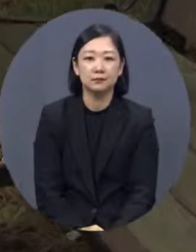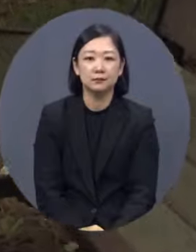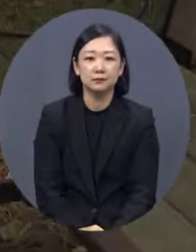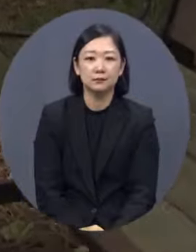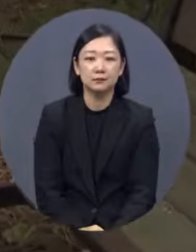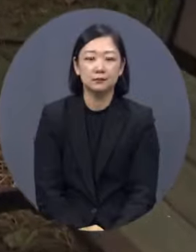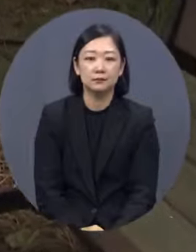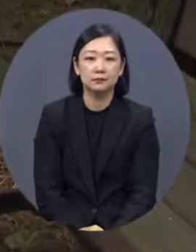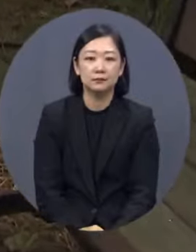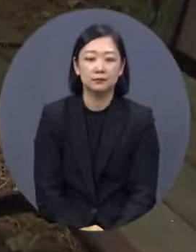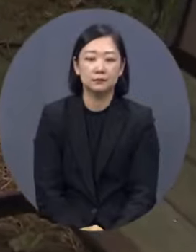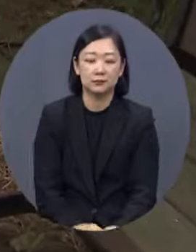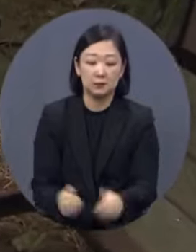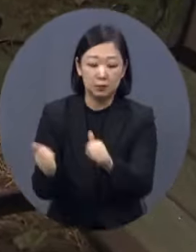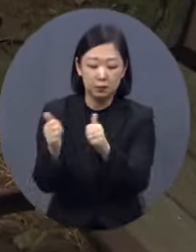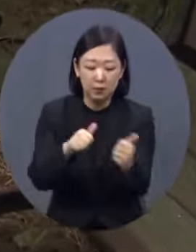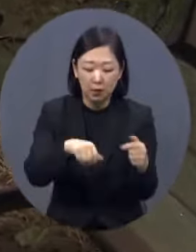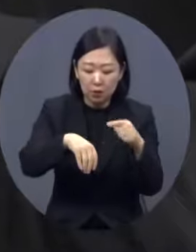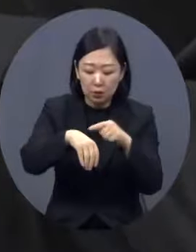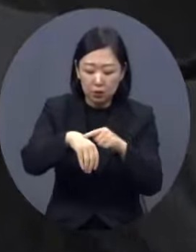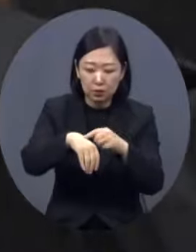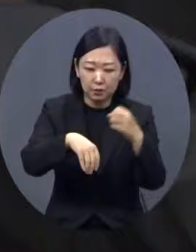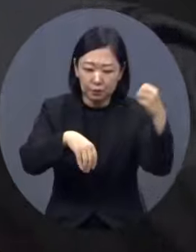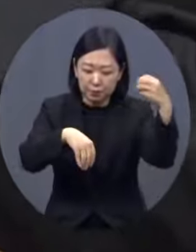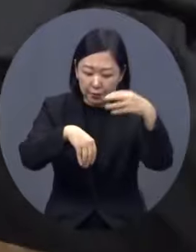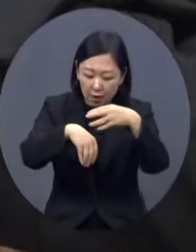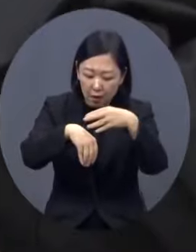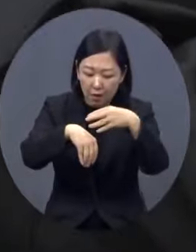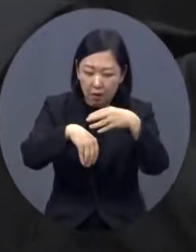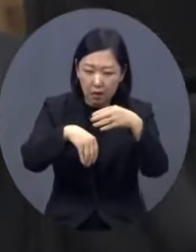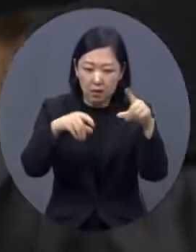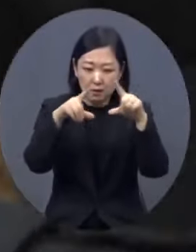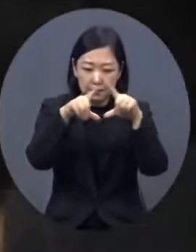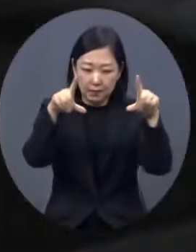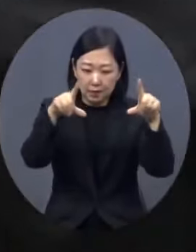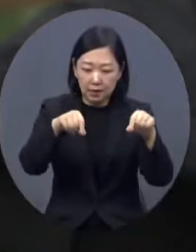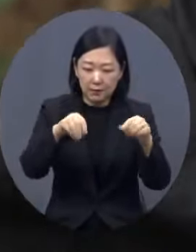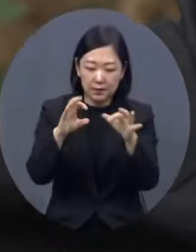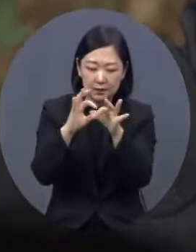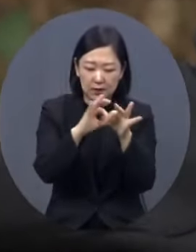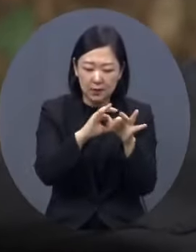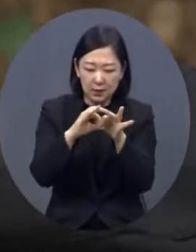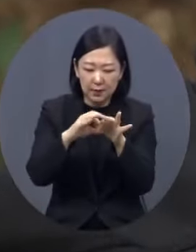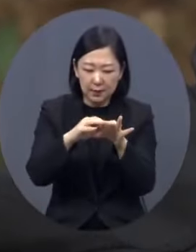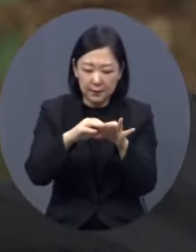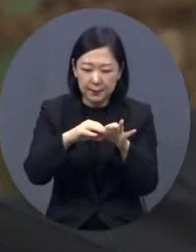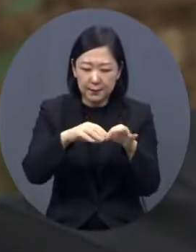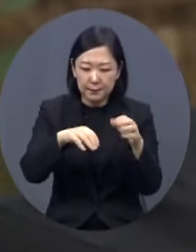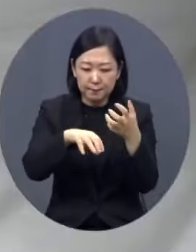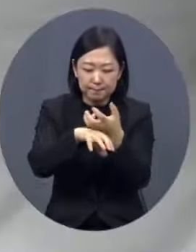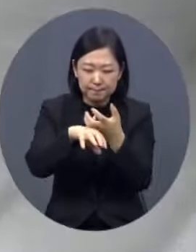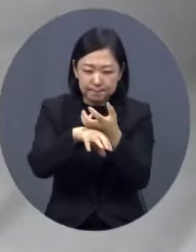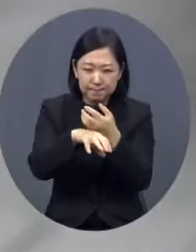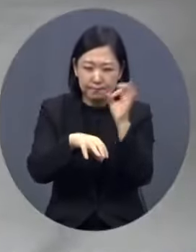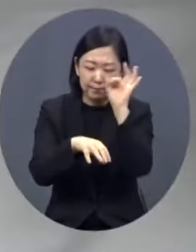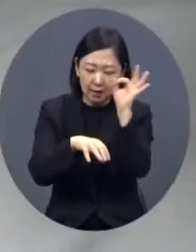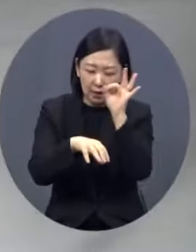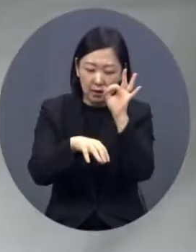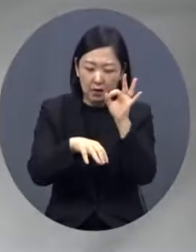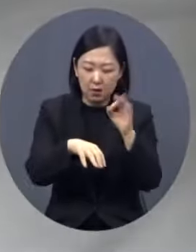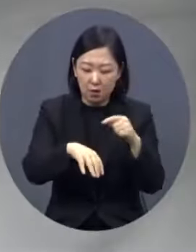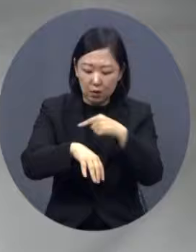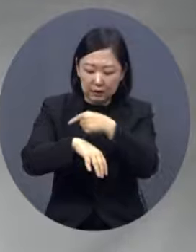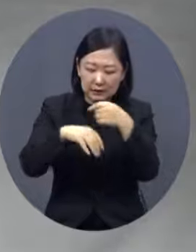만나봤습니다 시신의 손에 불을 비추고 태블릿을 연결해 미세섬유를 찾습니다 남은 실이나